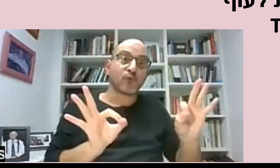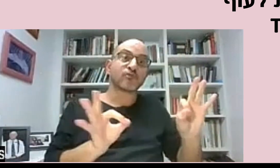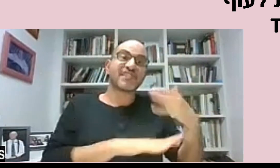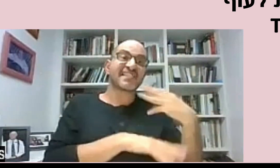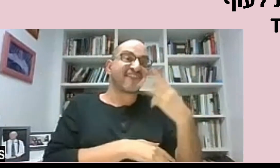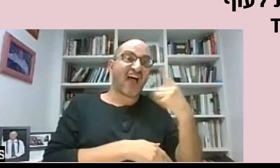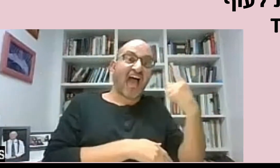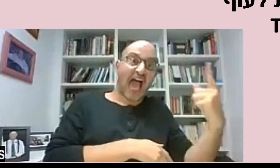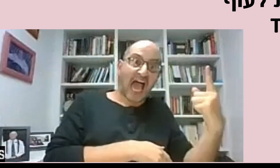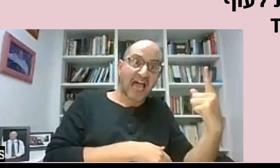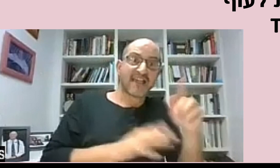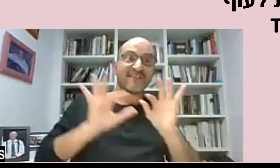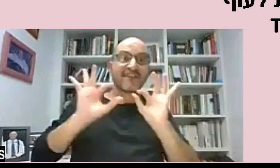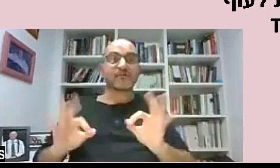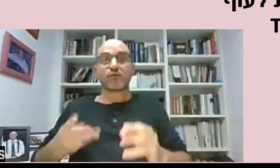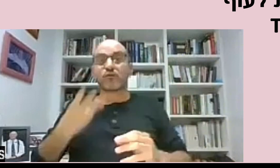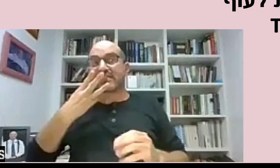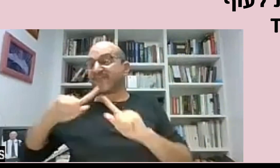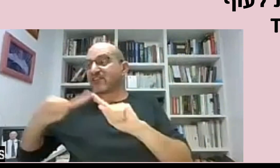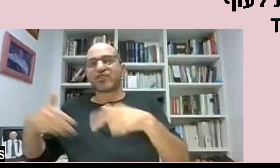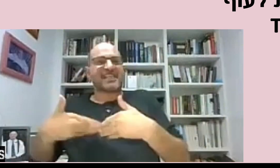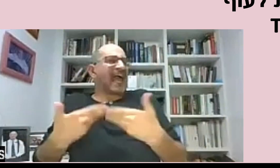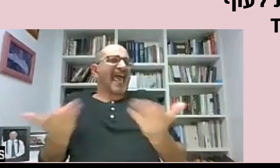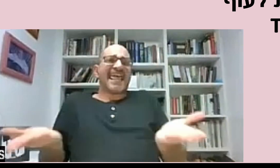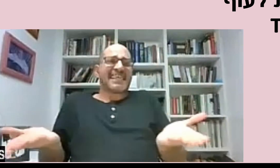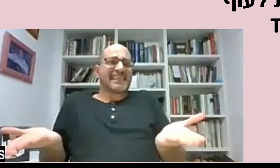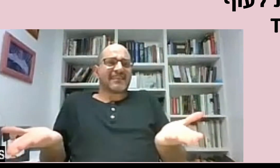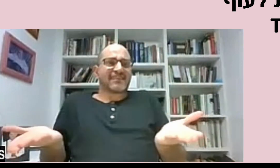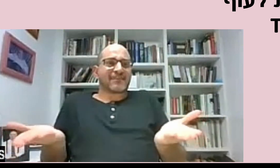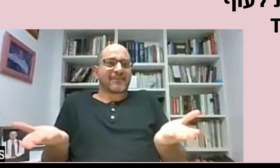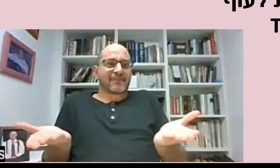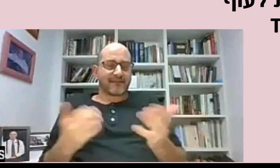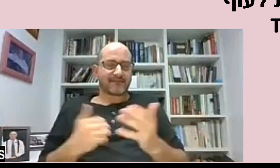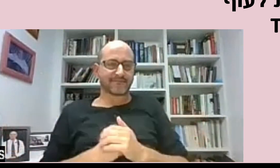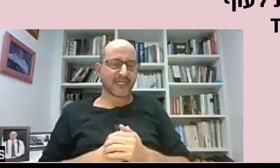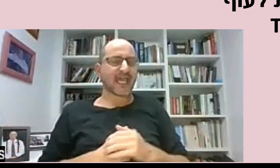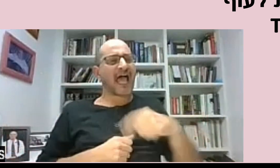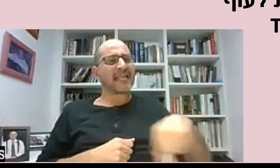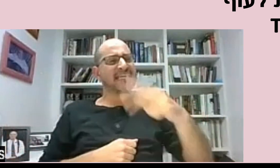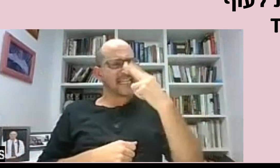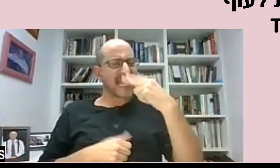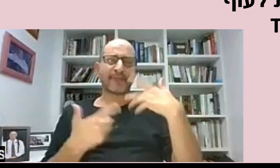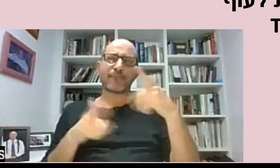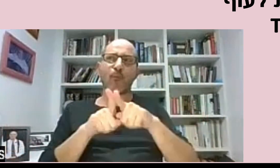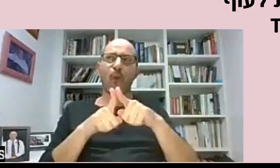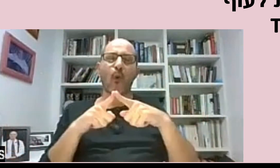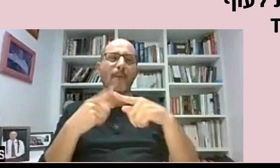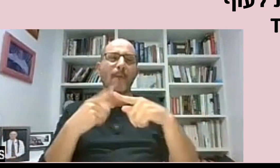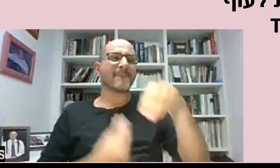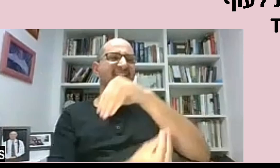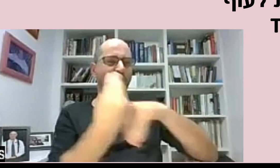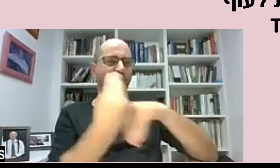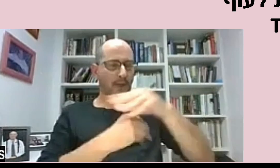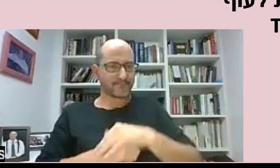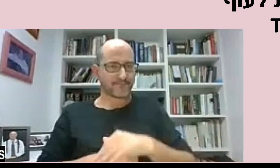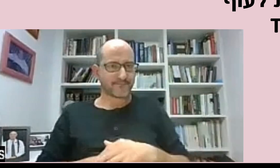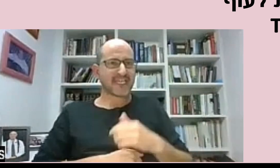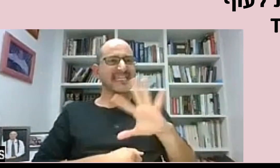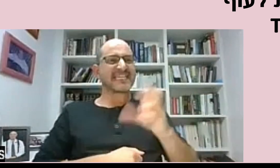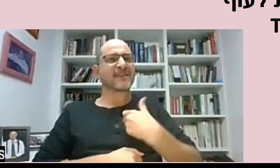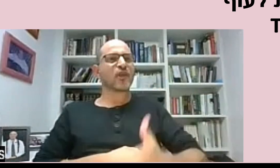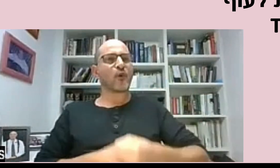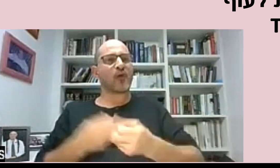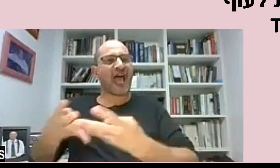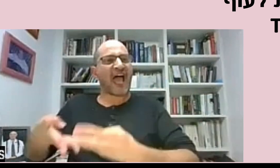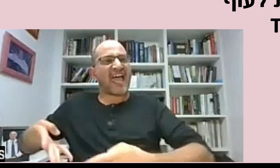דברים שבעצם במציאות בשפה אחת, ובשפה שונה הם לא קיימים במציאות. אז אני בעצם מנסה לתת